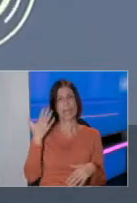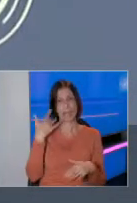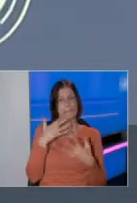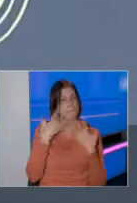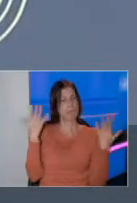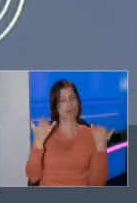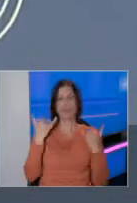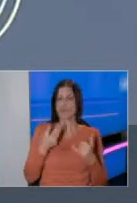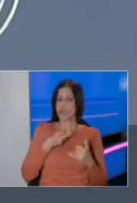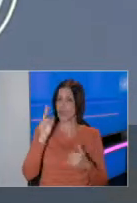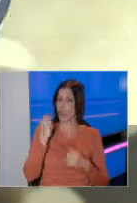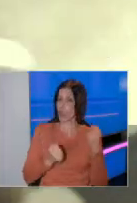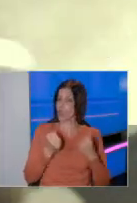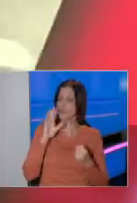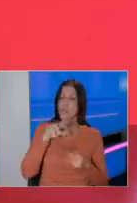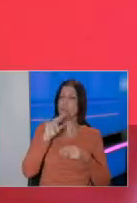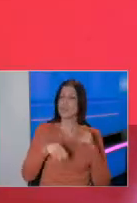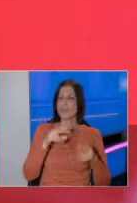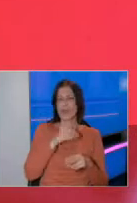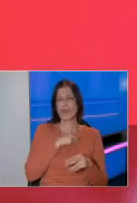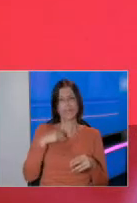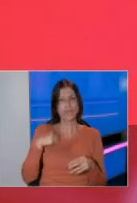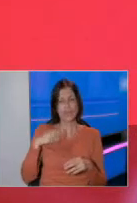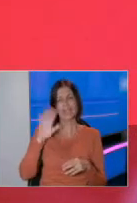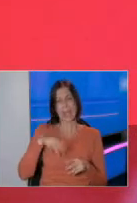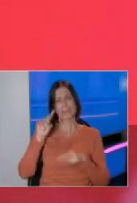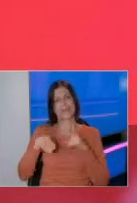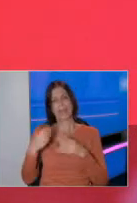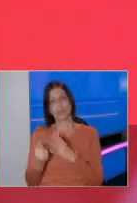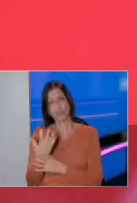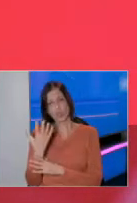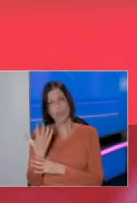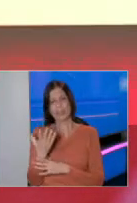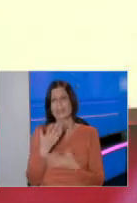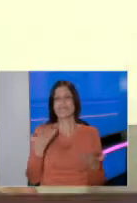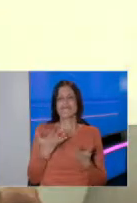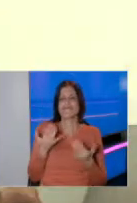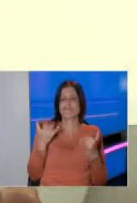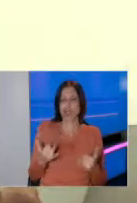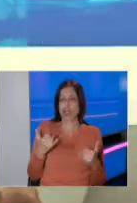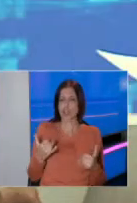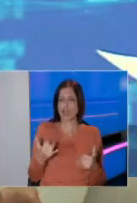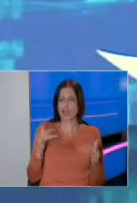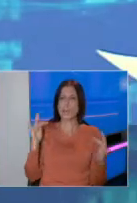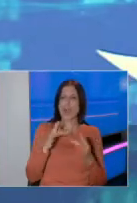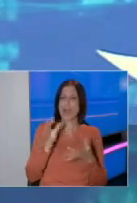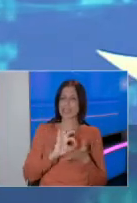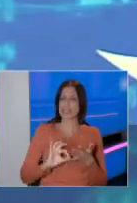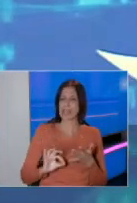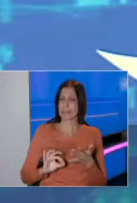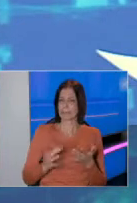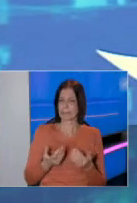מאליהם, הרבה יותר קשים, אפילו בטיפול הרפואי, גם בטיפול השיקומי. איפה זה עומד כרגע מול המשרדים